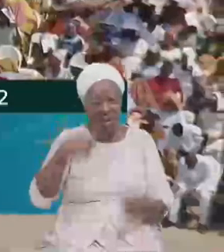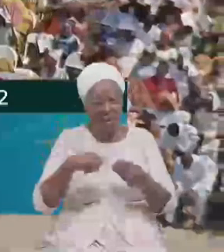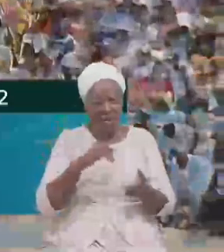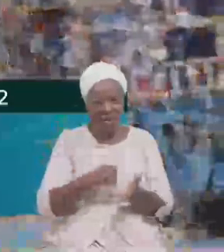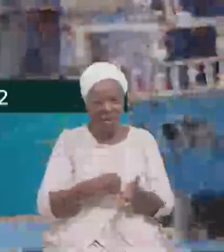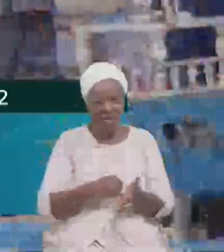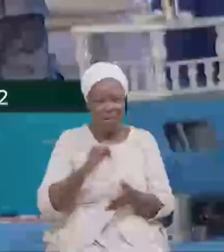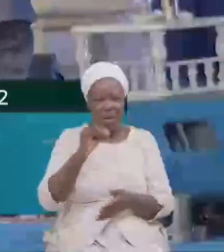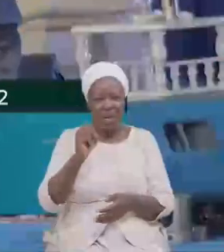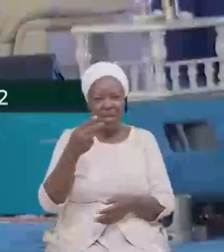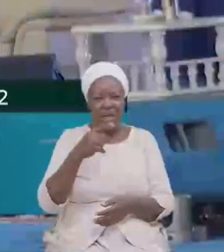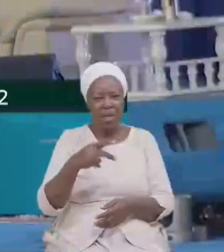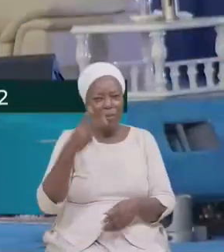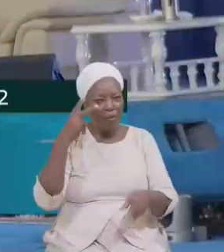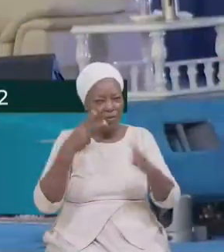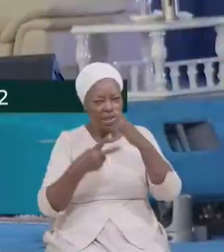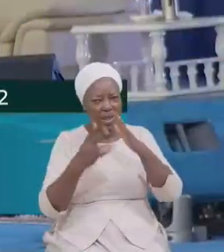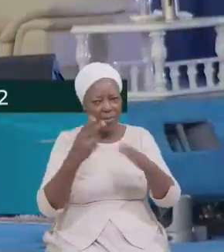a prophétisé